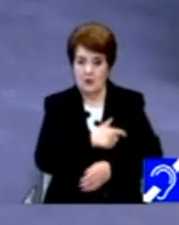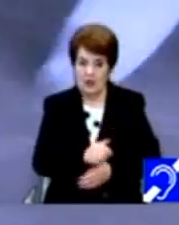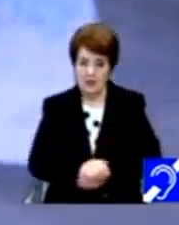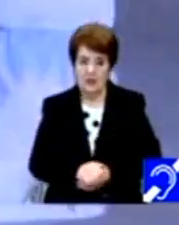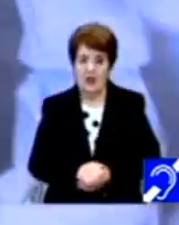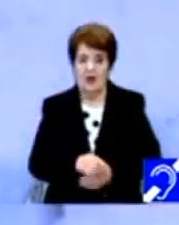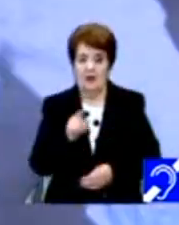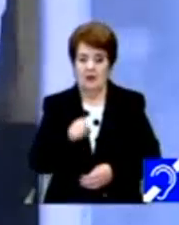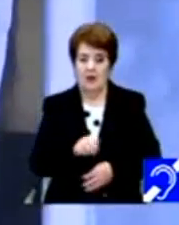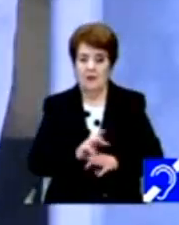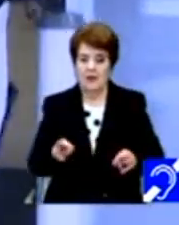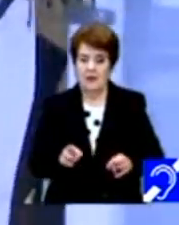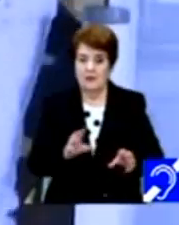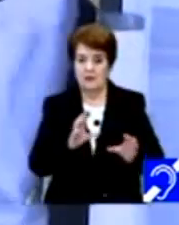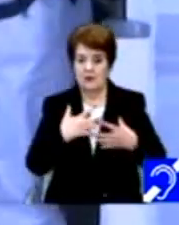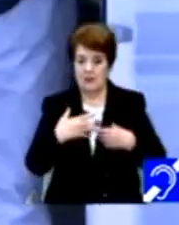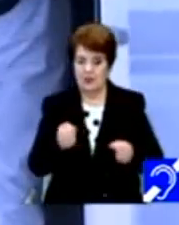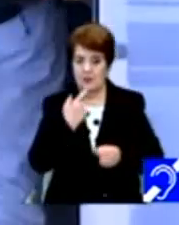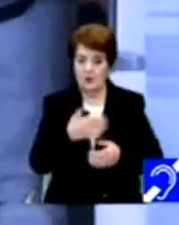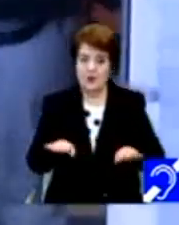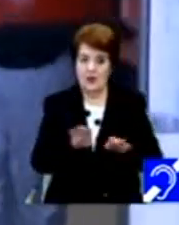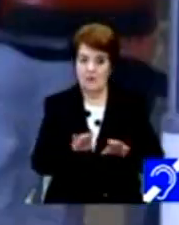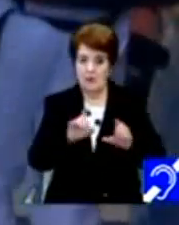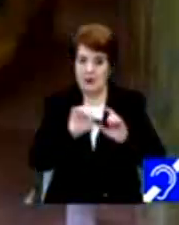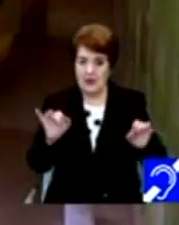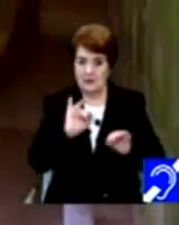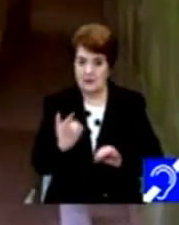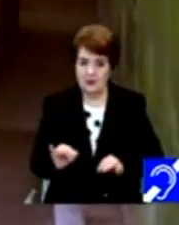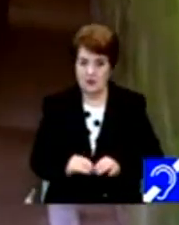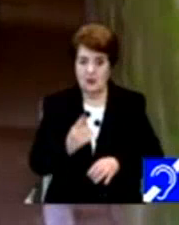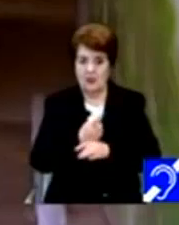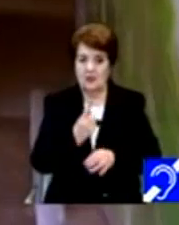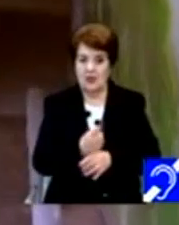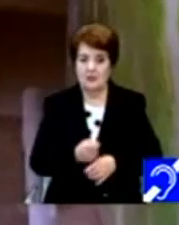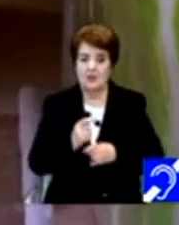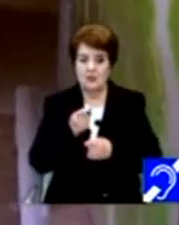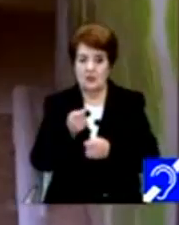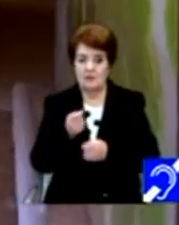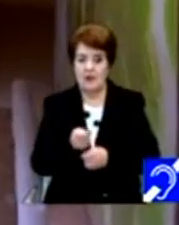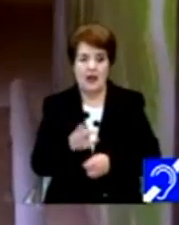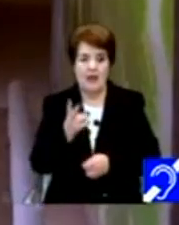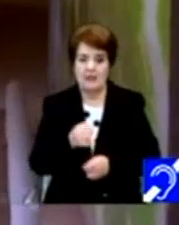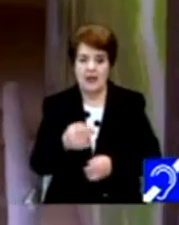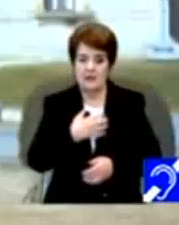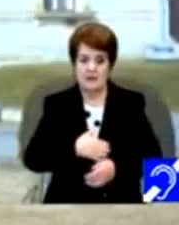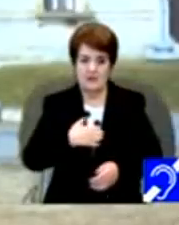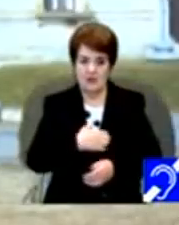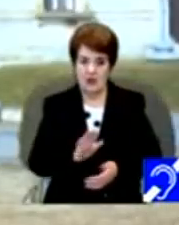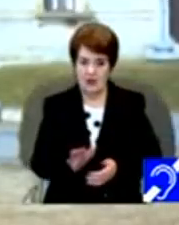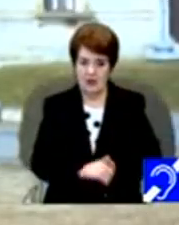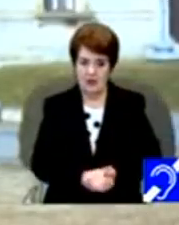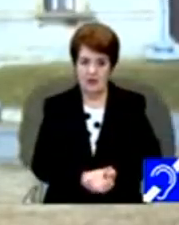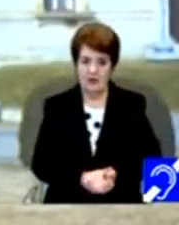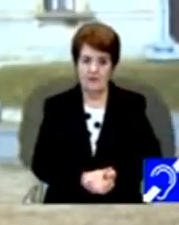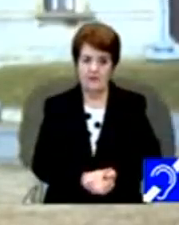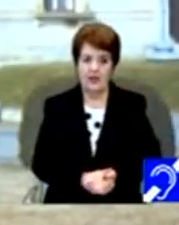Ministrul Sănătății a anunțat că rămân în vigoare închiderea magazinelor, dar și interzicerea deplasărilor neesențiale între districte. Dobrá zpráva